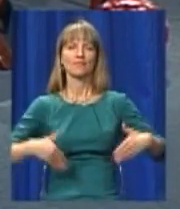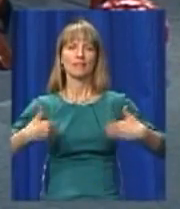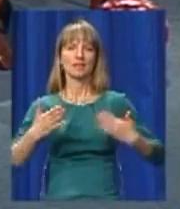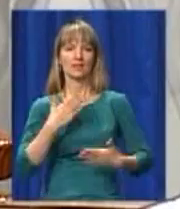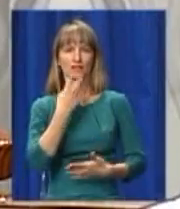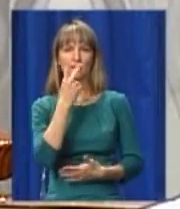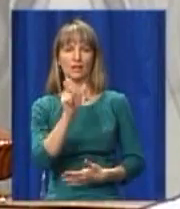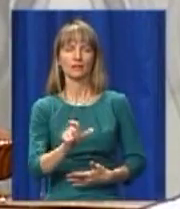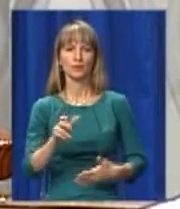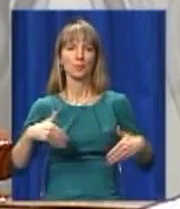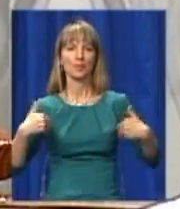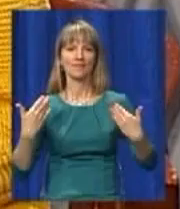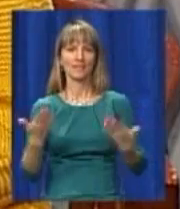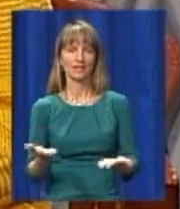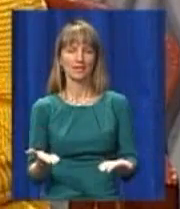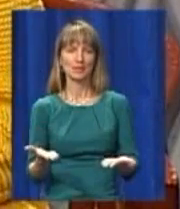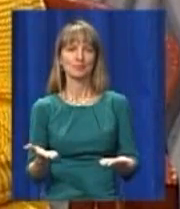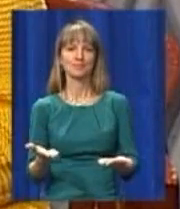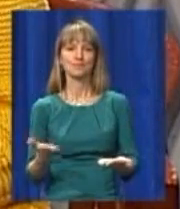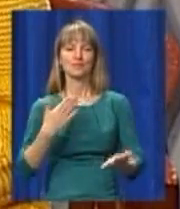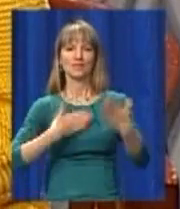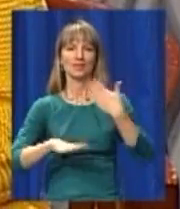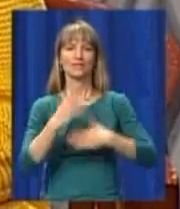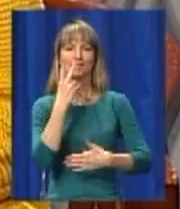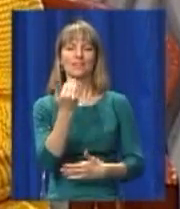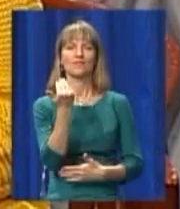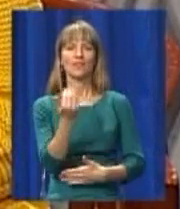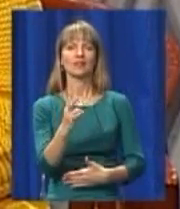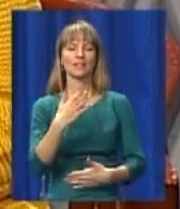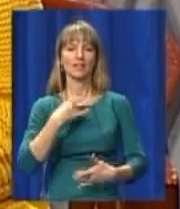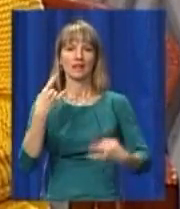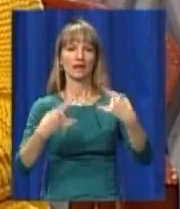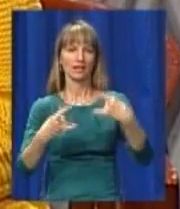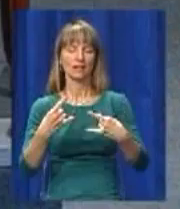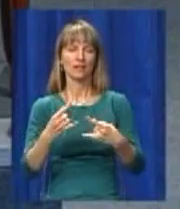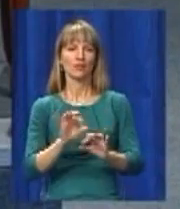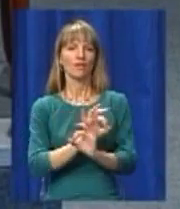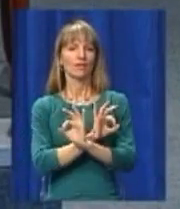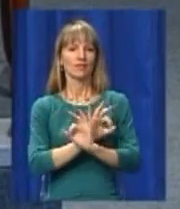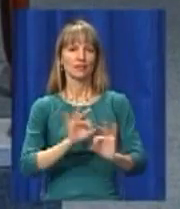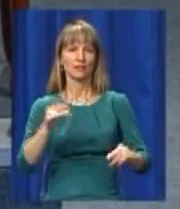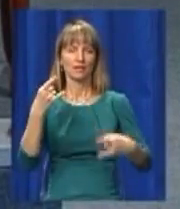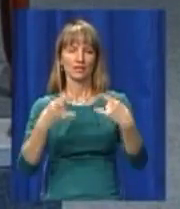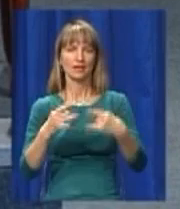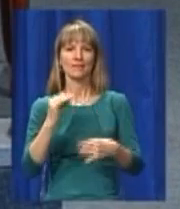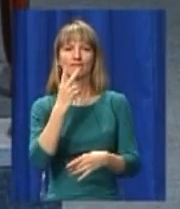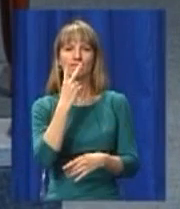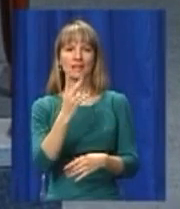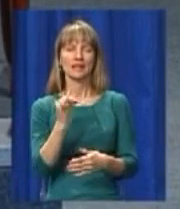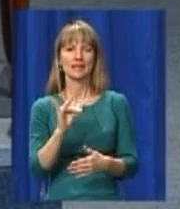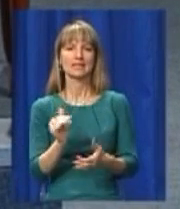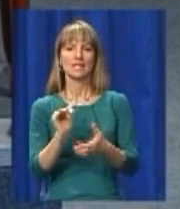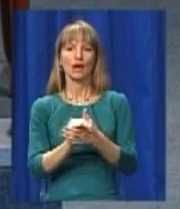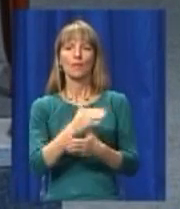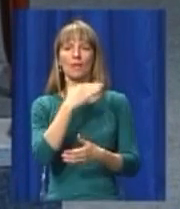Вітаю, наші глядачі! Привіт! Раді бачити вас на нашому телеканалі, чудесному каналі, бачити та